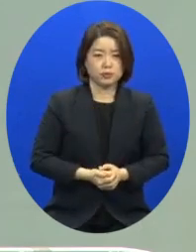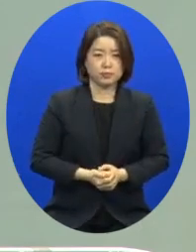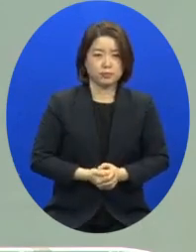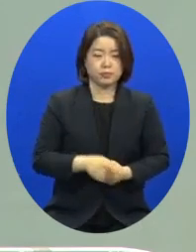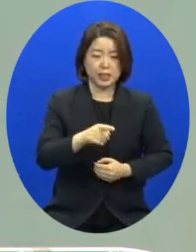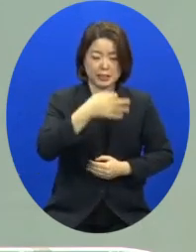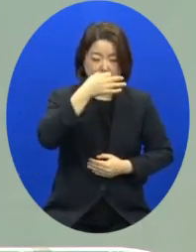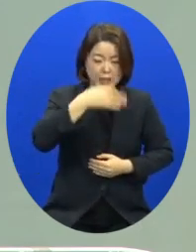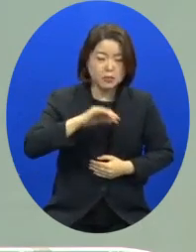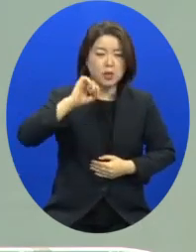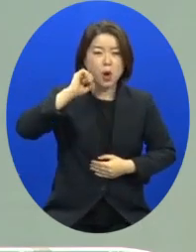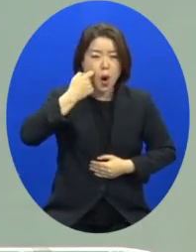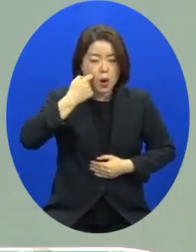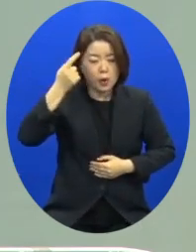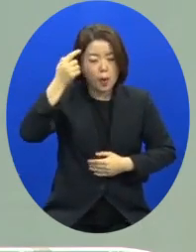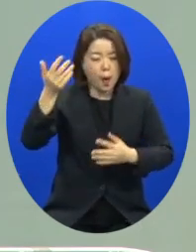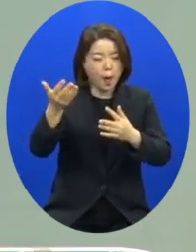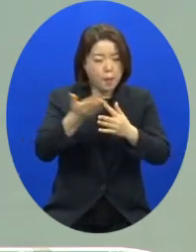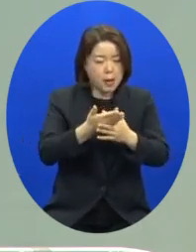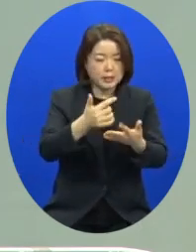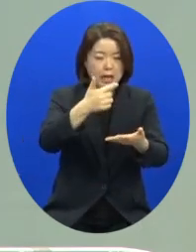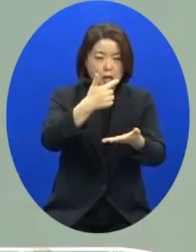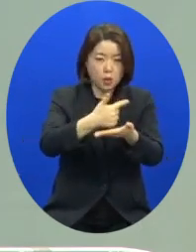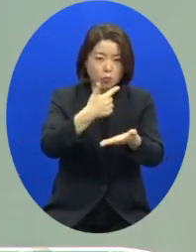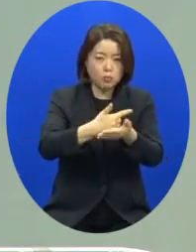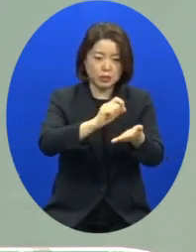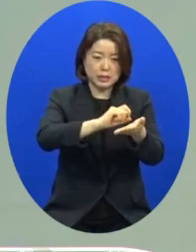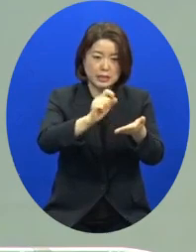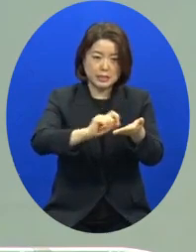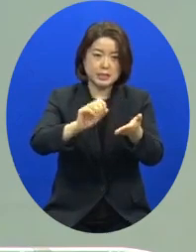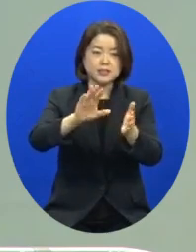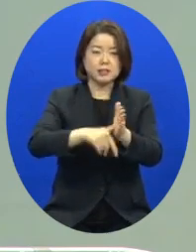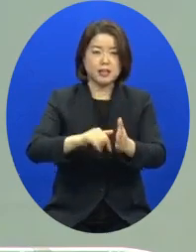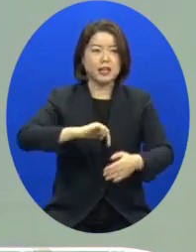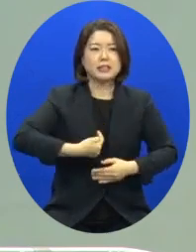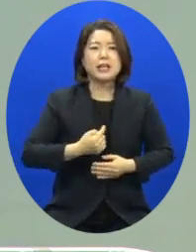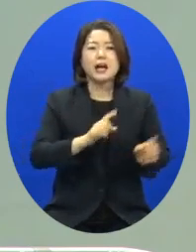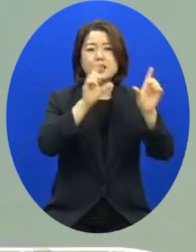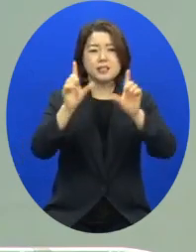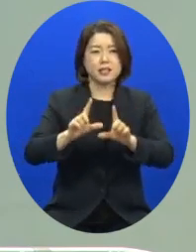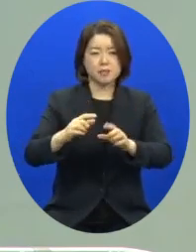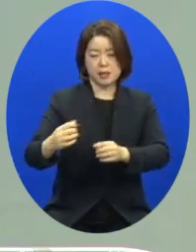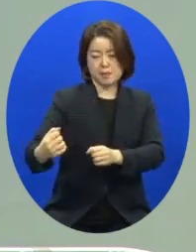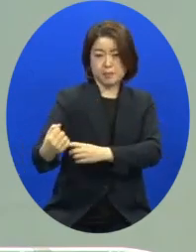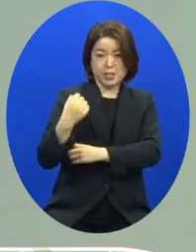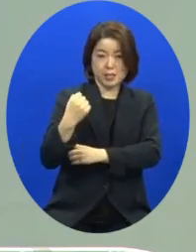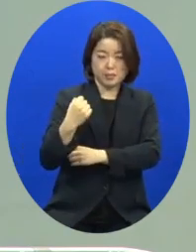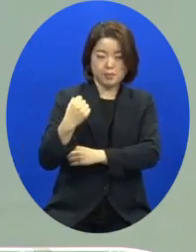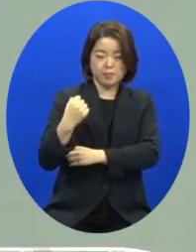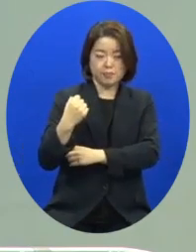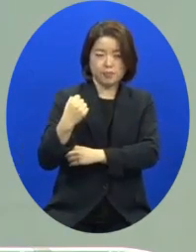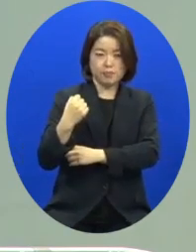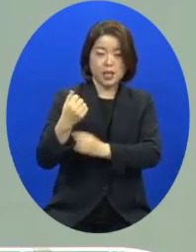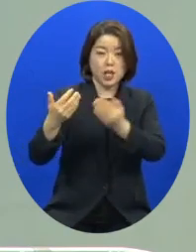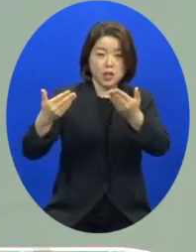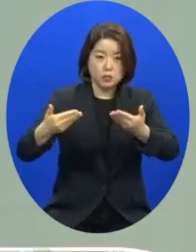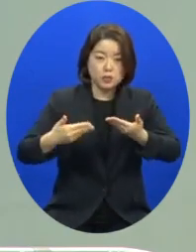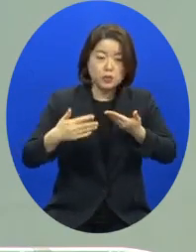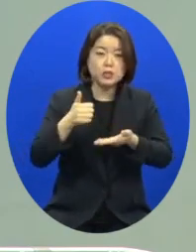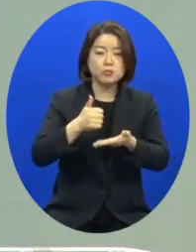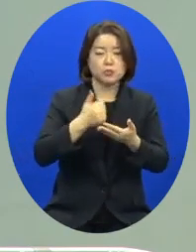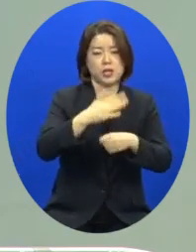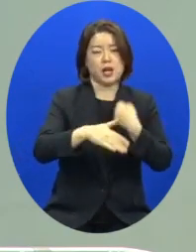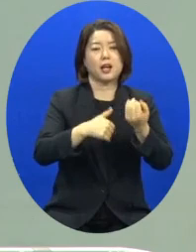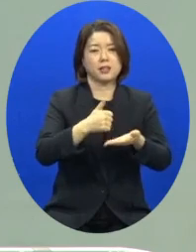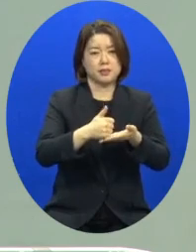그 힘들고 어려운 박사 논문을 쓰는 중에 자기 삶의 에너지, 열정을 부어주시는 분이